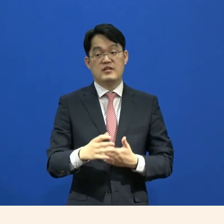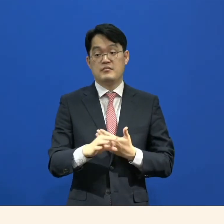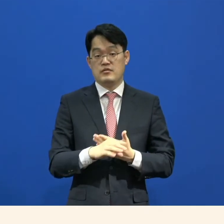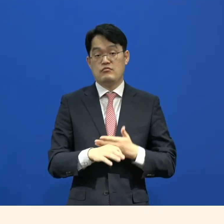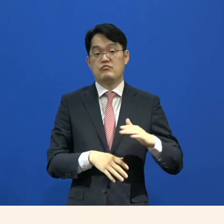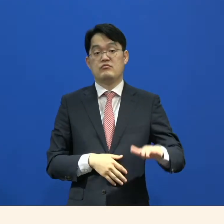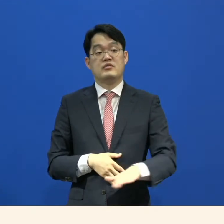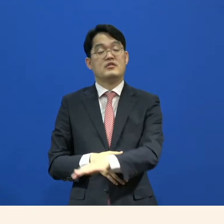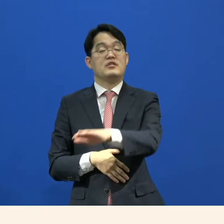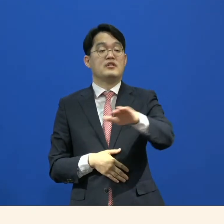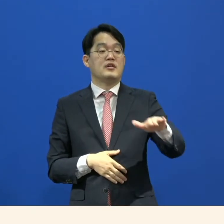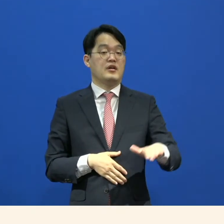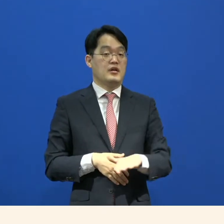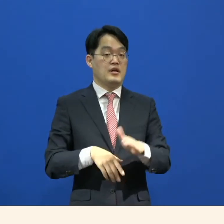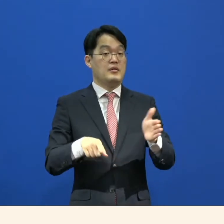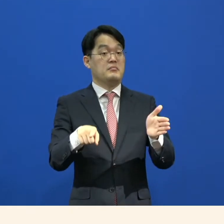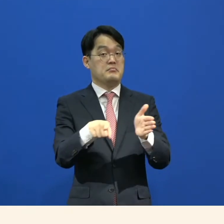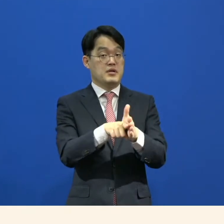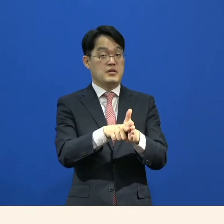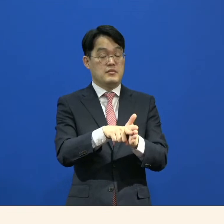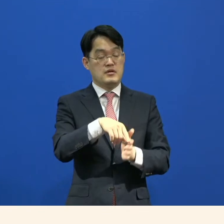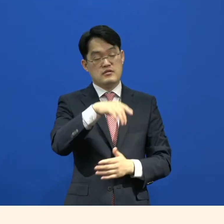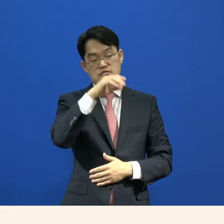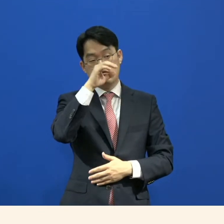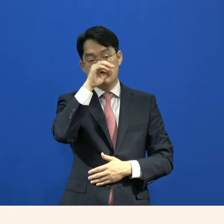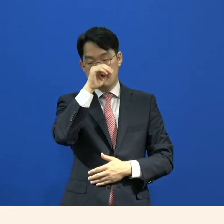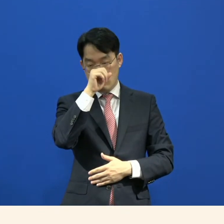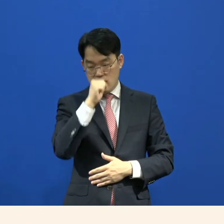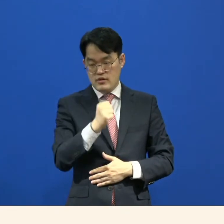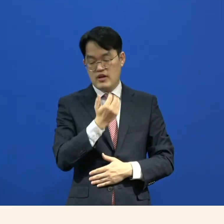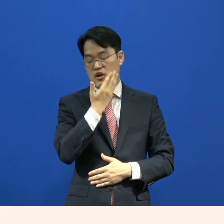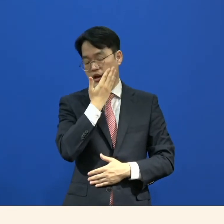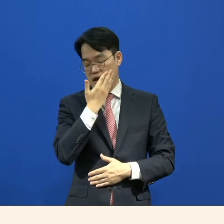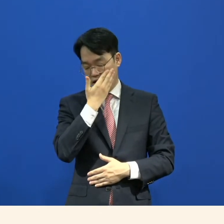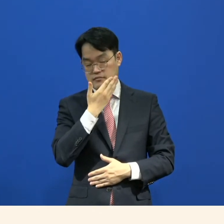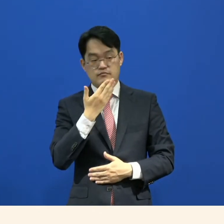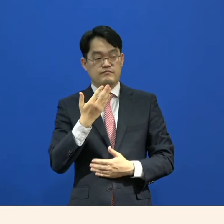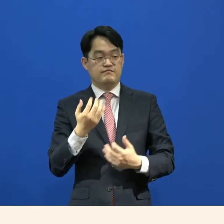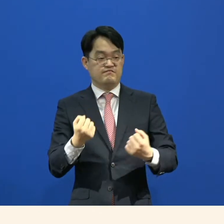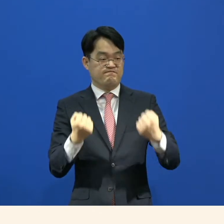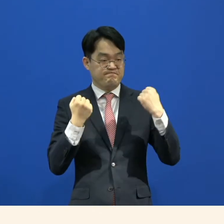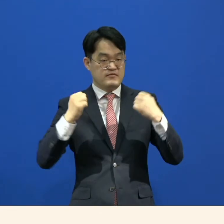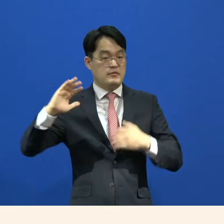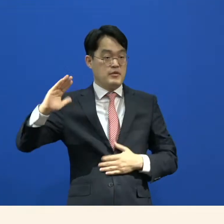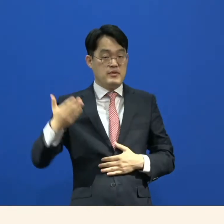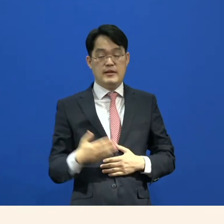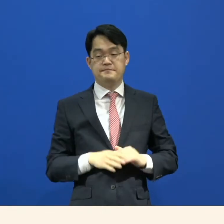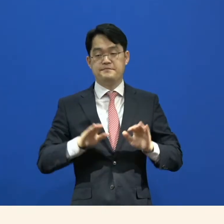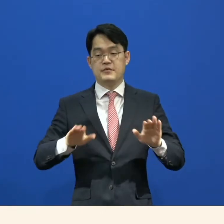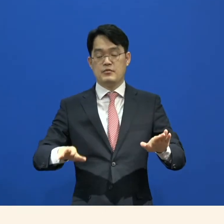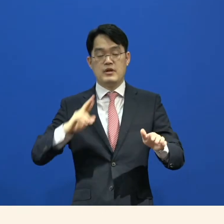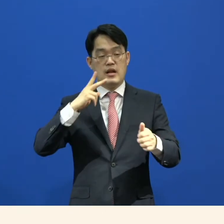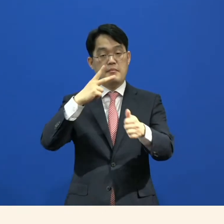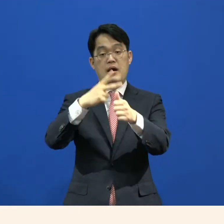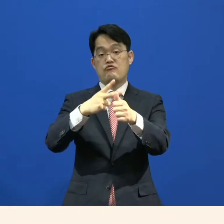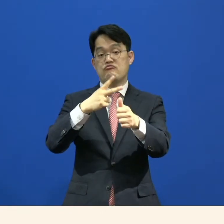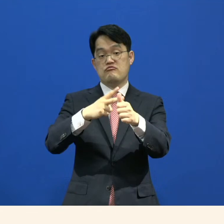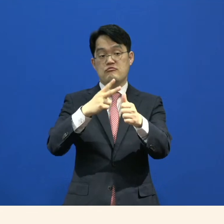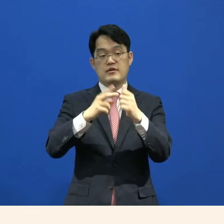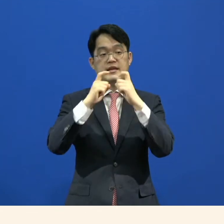신앙의 그런 힘이 됩니다. 자, 오늘 이 본문은 이 바울의 개인적인